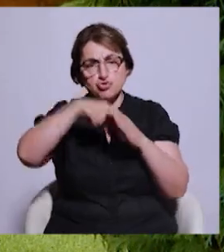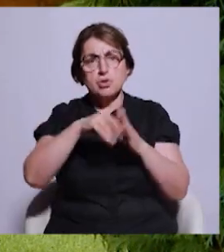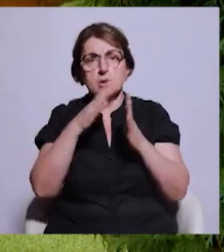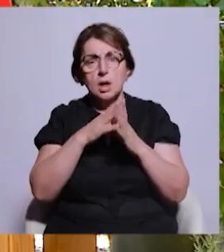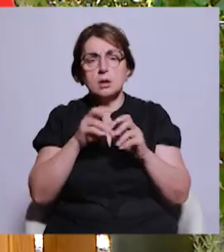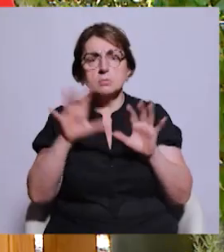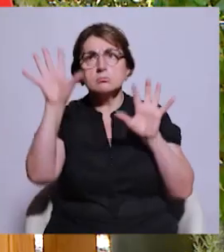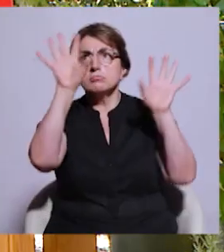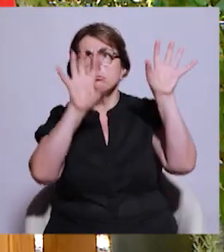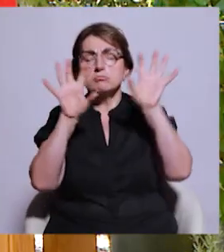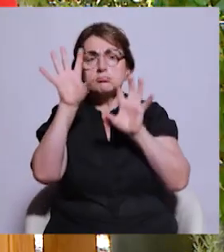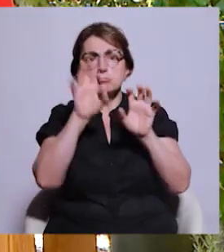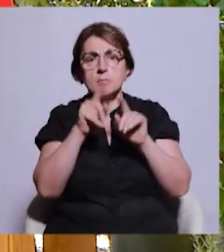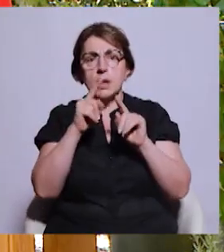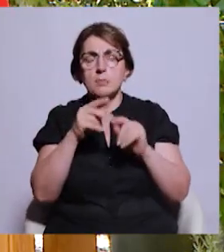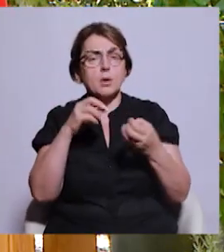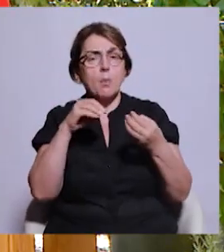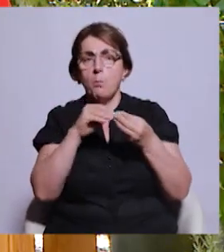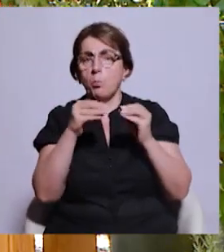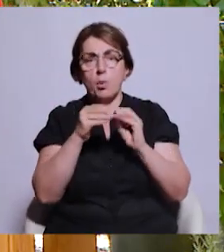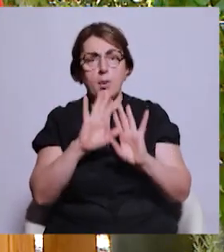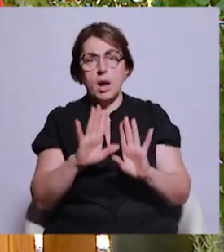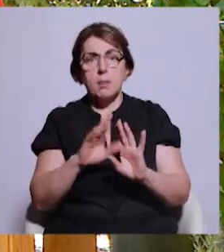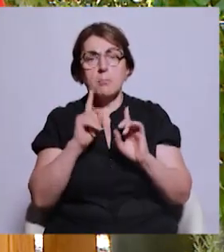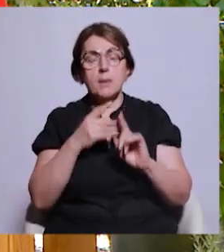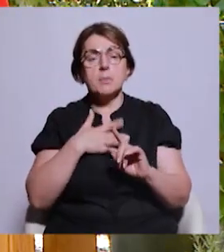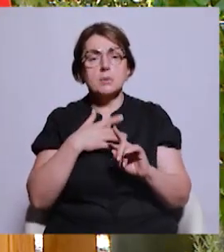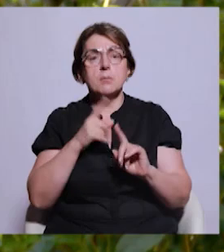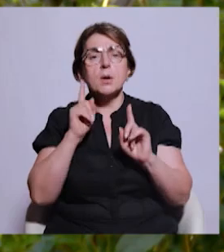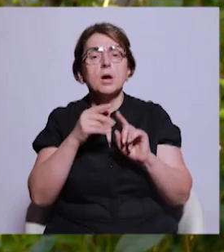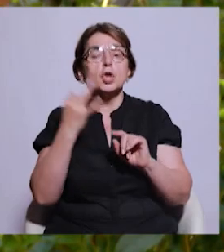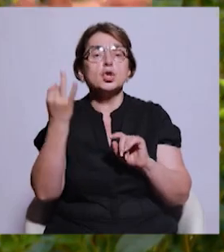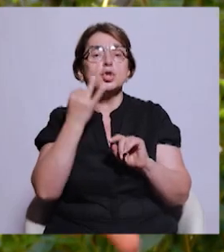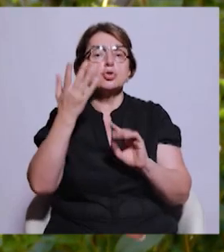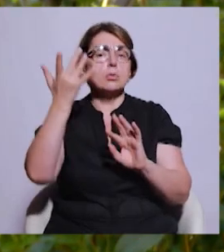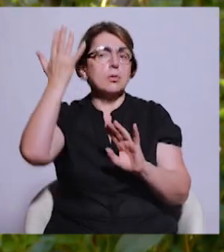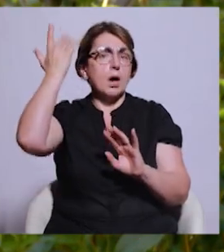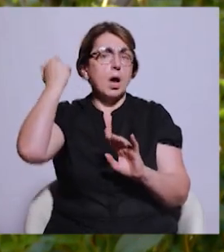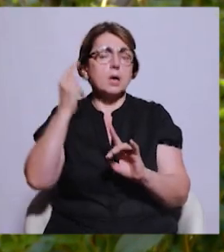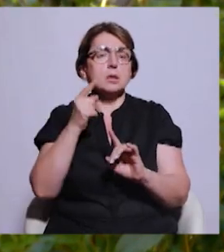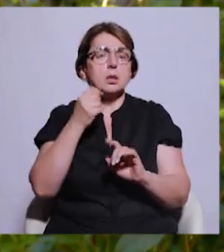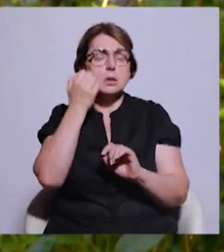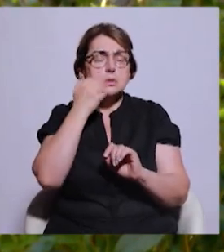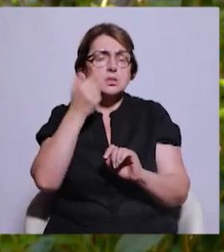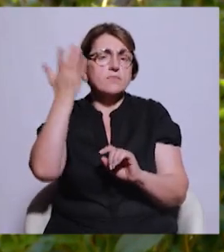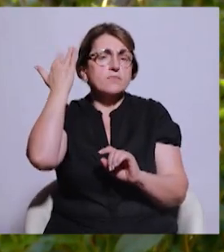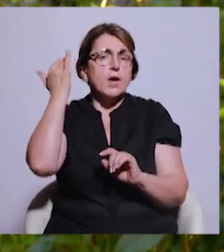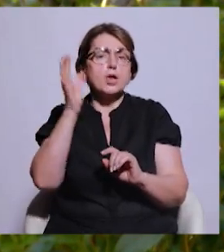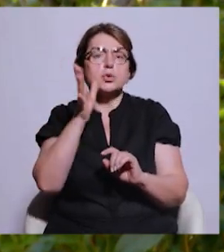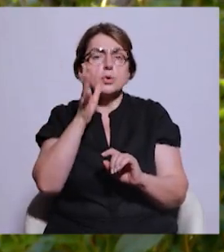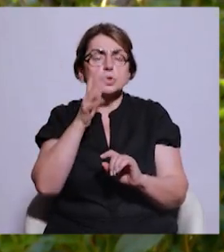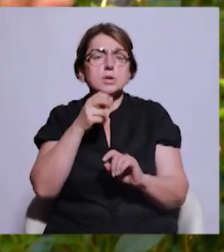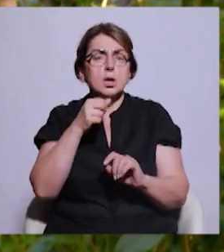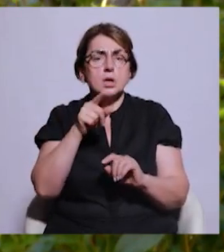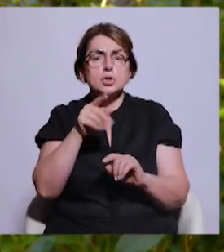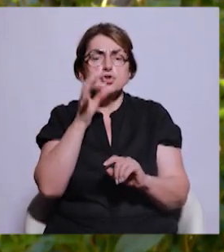დატვირთულია ნავიგაციის პროგრამით. ამიტომ ჩვენ ამის პრობლემა დღეს აღარ გვაქვს, მაგრამ მე მინდა შევეხო ისტორიულ წარსულს. უძველეს პერიოდებში,